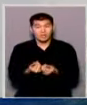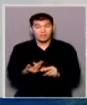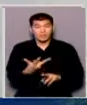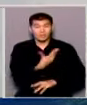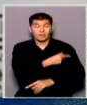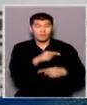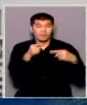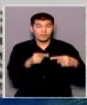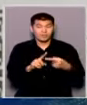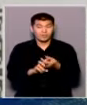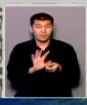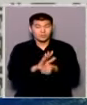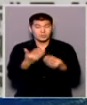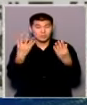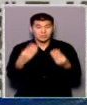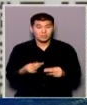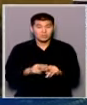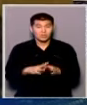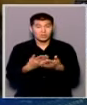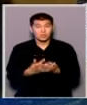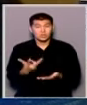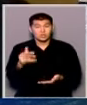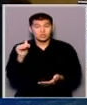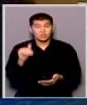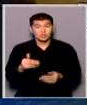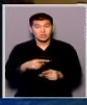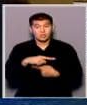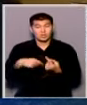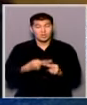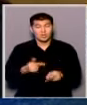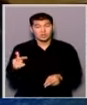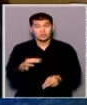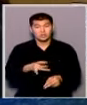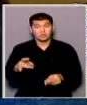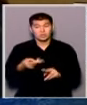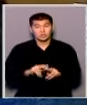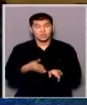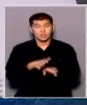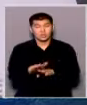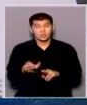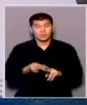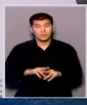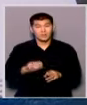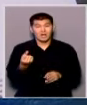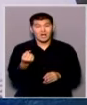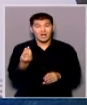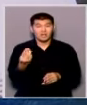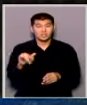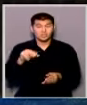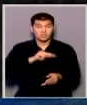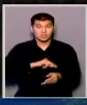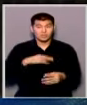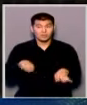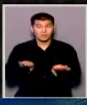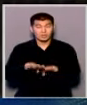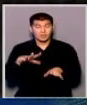вакцину против COVID. На сегодняшний день более 3000 предприятий по Тараускому региону используют мобильное приложение Ашык. Кроме